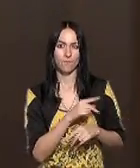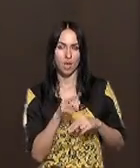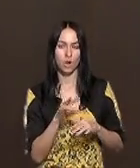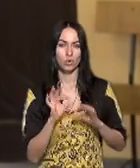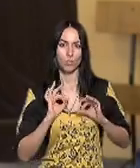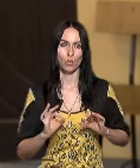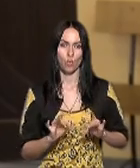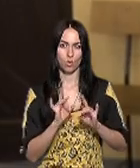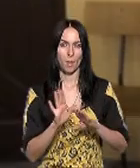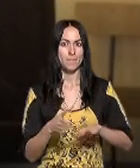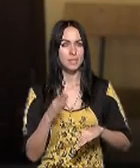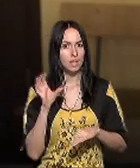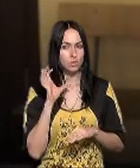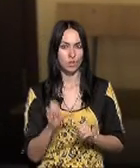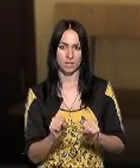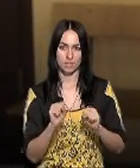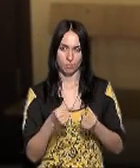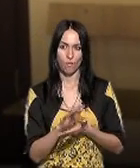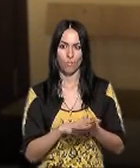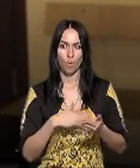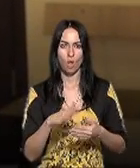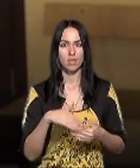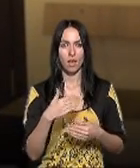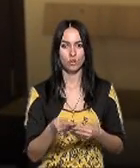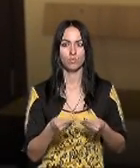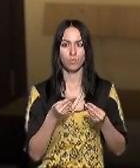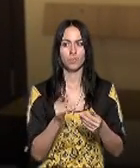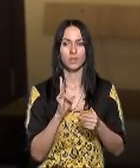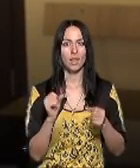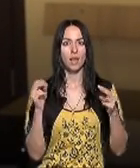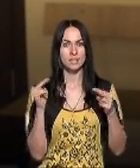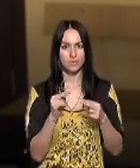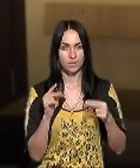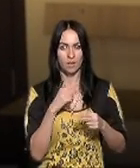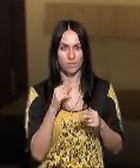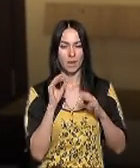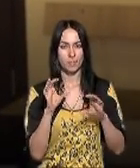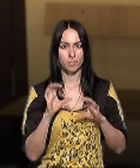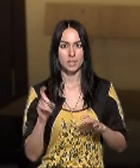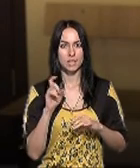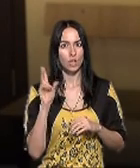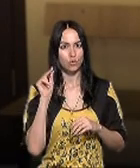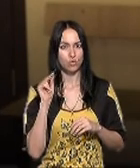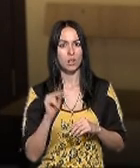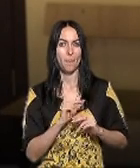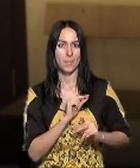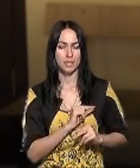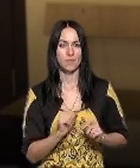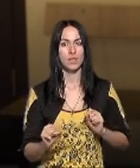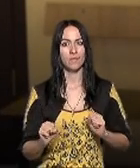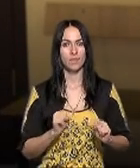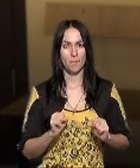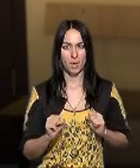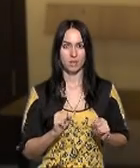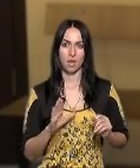слухання. Зможе в подальшому впливати на свідків у вказаному кримінальному провадженні з числа працівників департаменту,